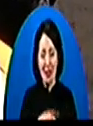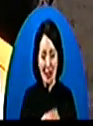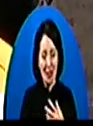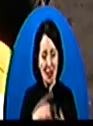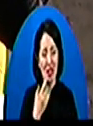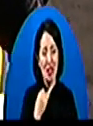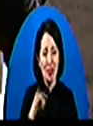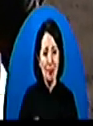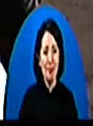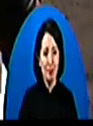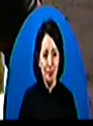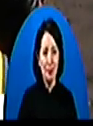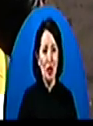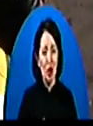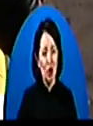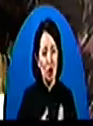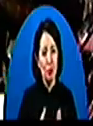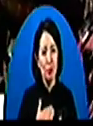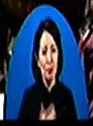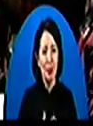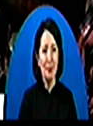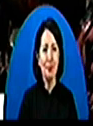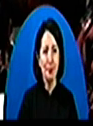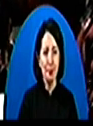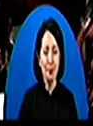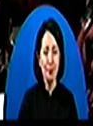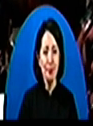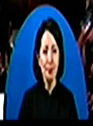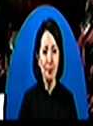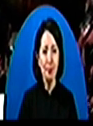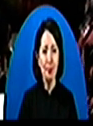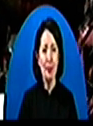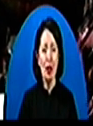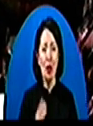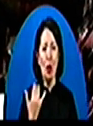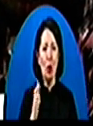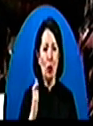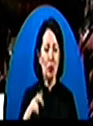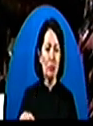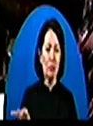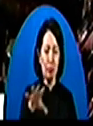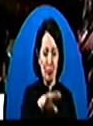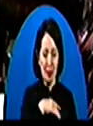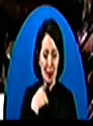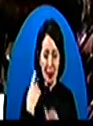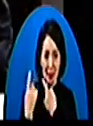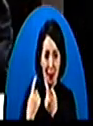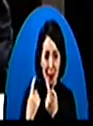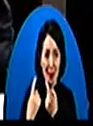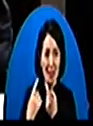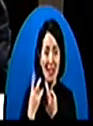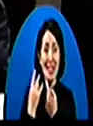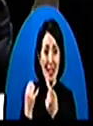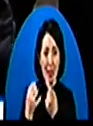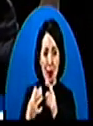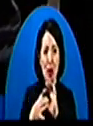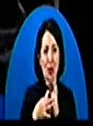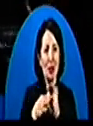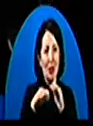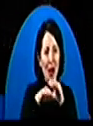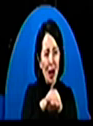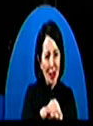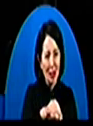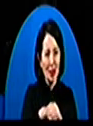юм. Тооцоотой ажиллаж байна. Нийслэлийнхэнтэйгээ яриад нөөцлөх хадгалах